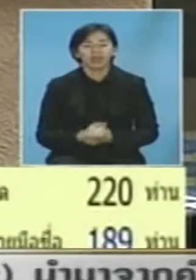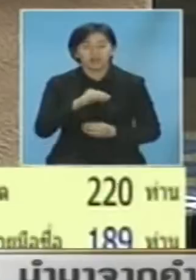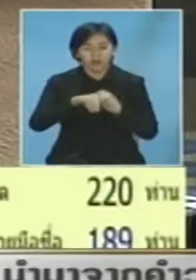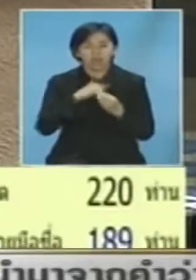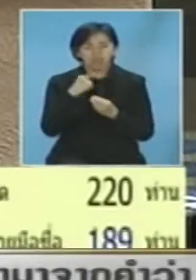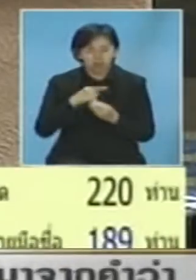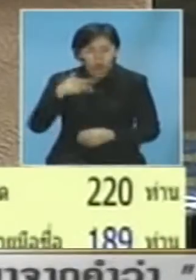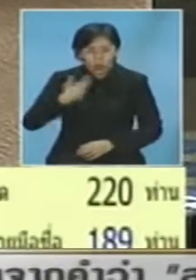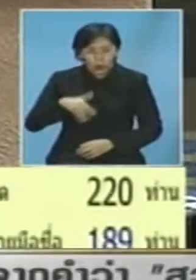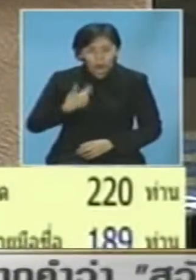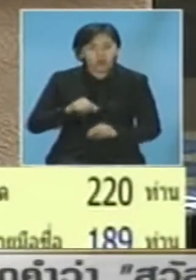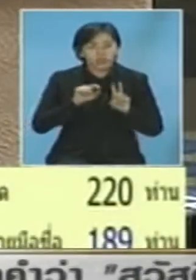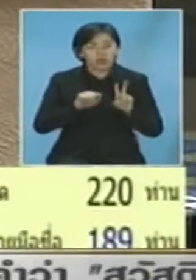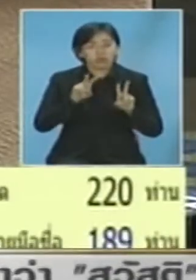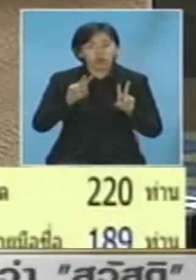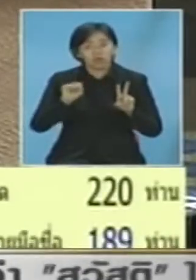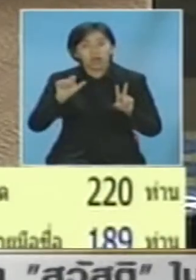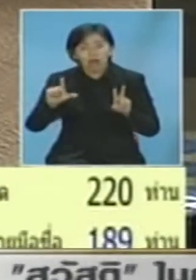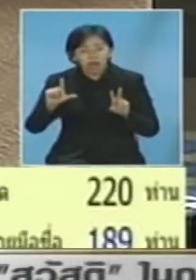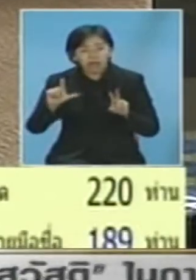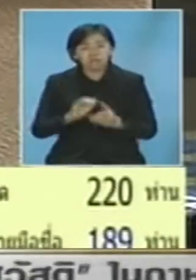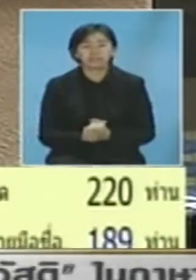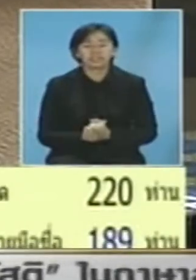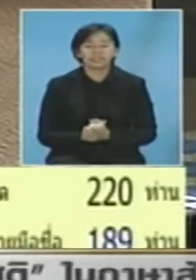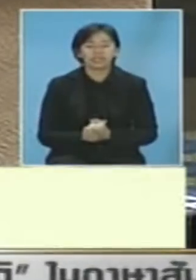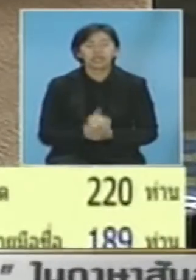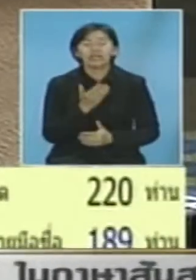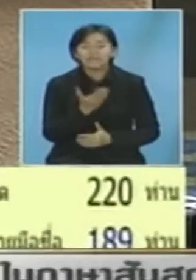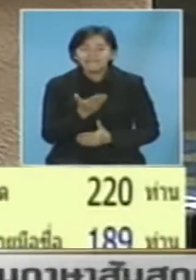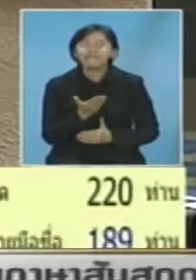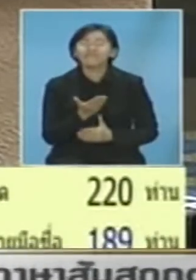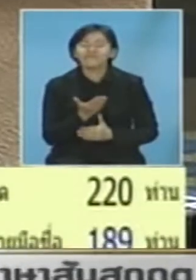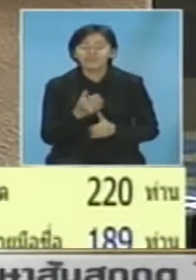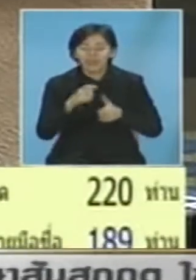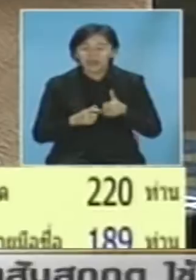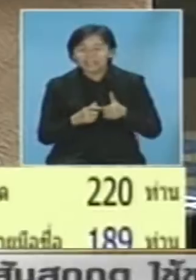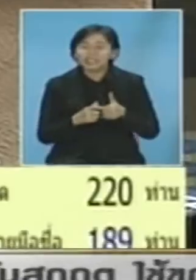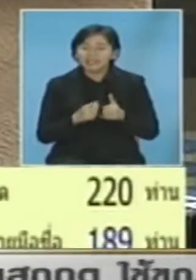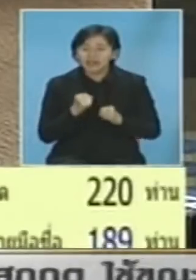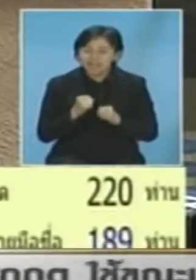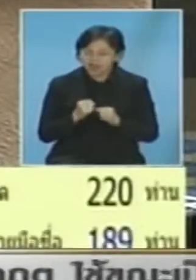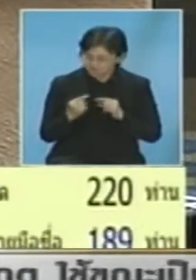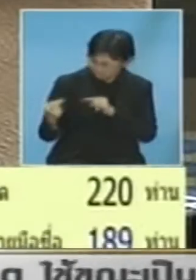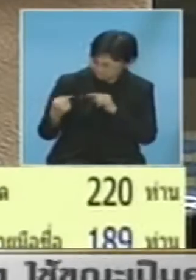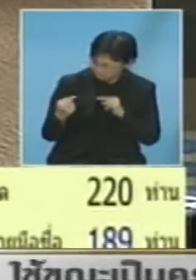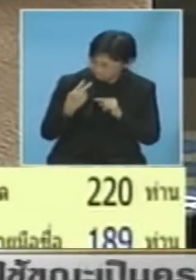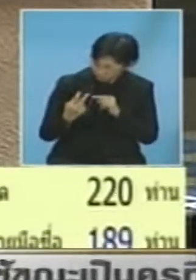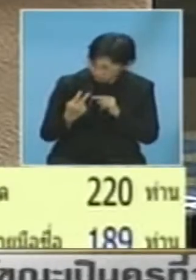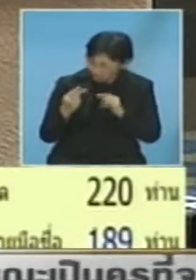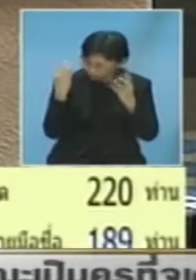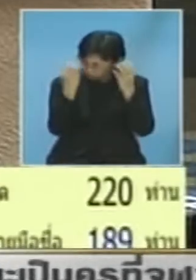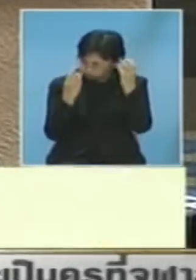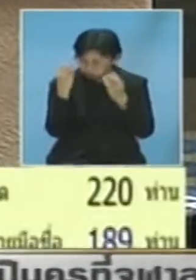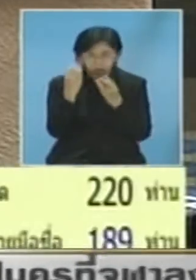ำนวนมากผู้ถูกกล่าวหาจึงได้พยายามโต้แย้งให้เกิดความสับส